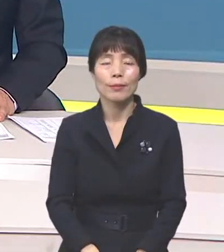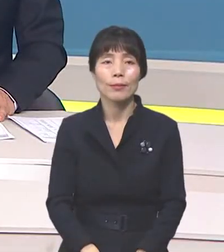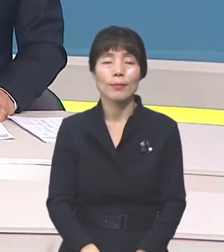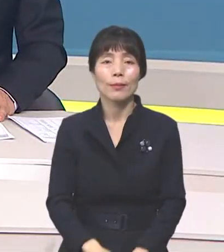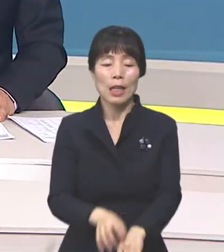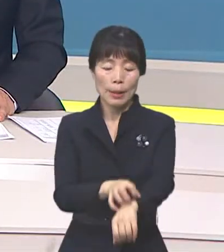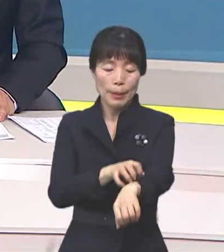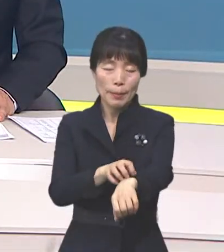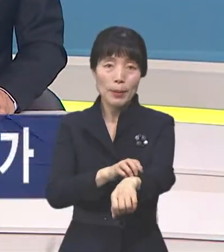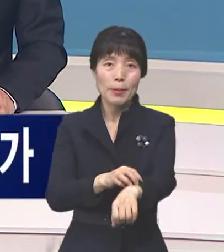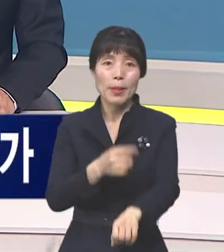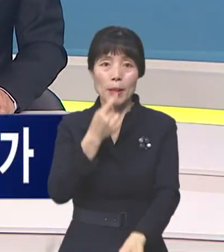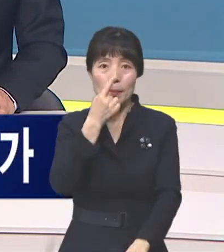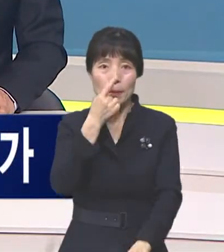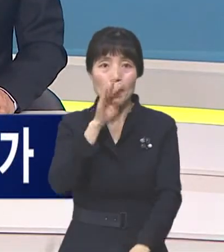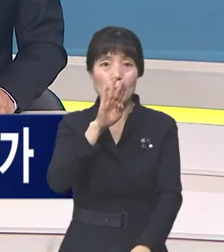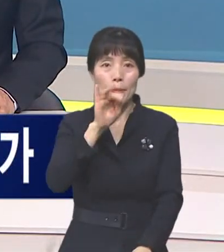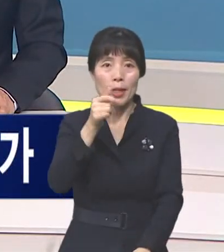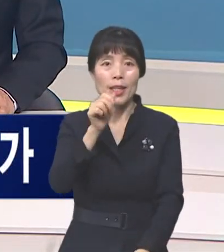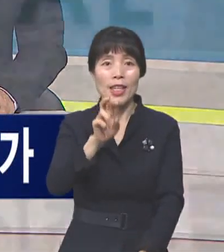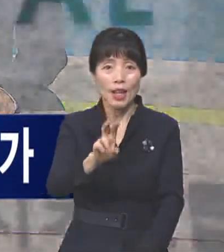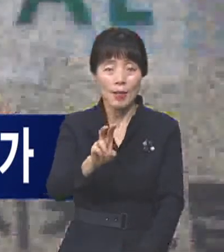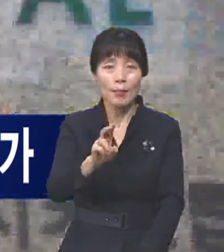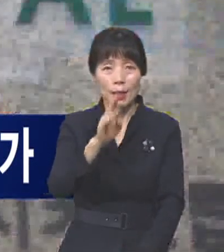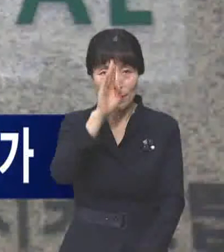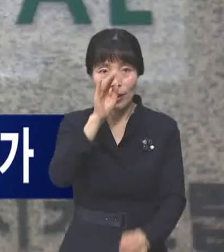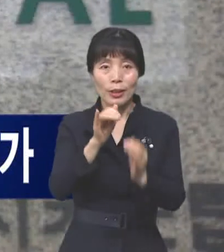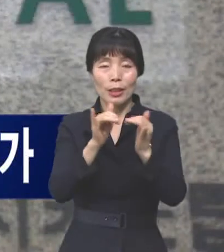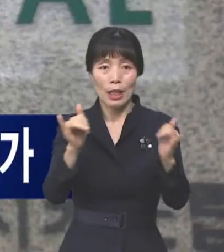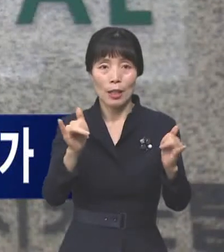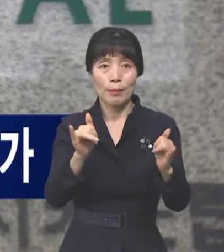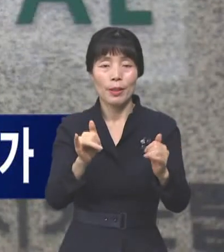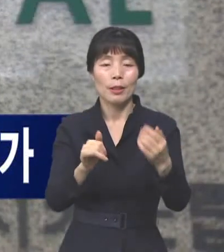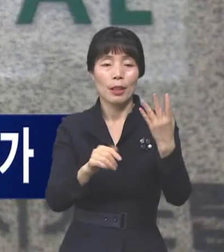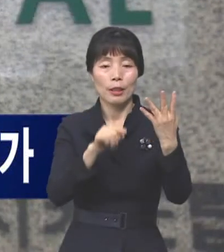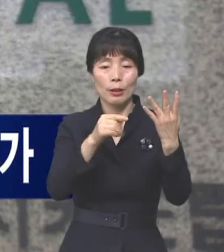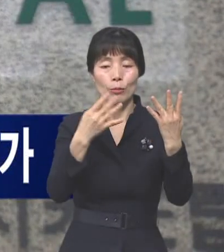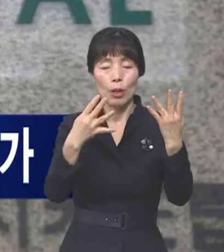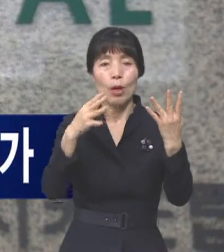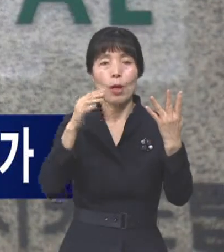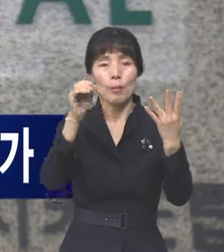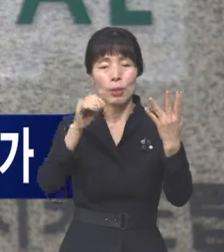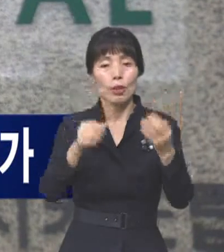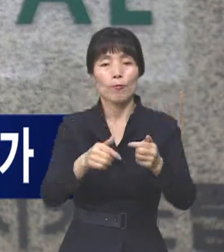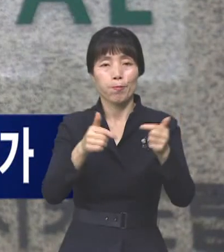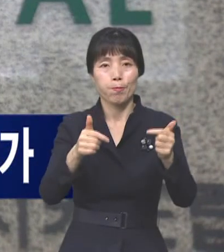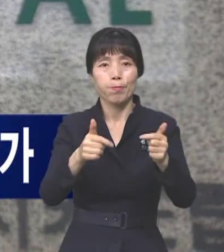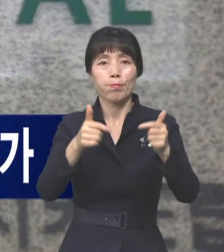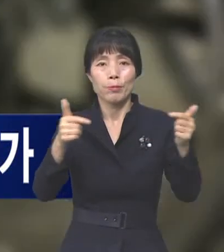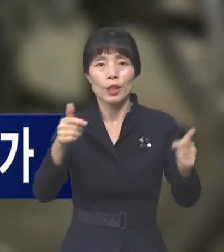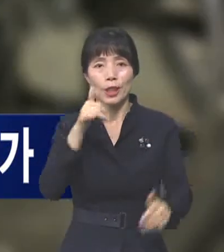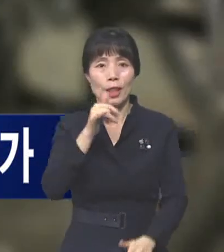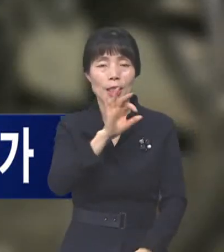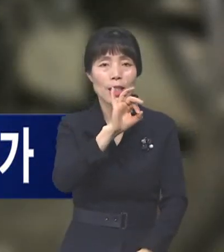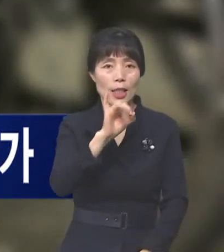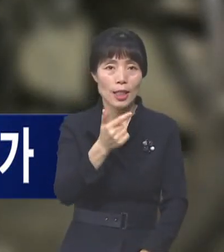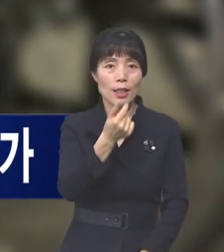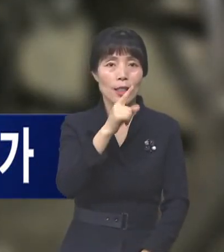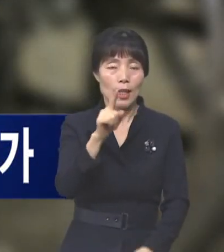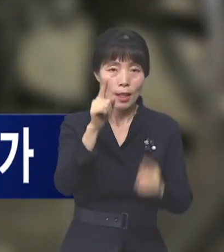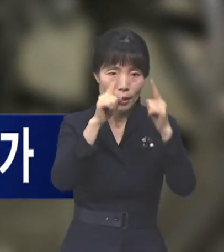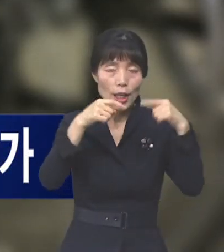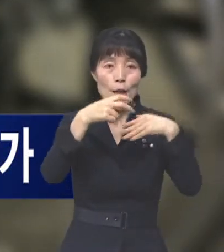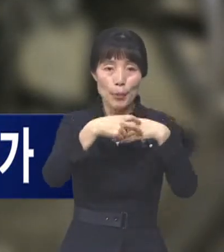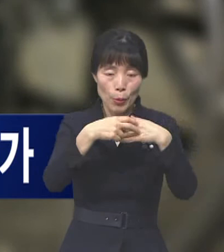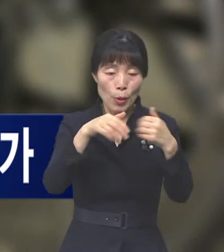알레르기 비염 환자가 연평균 4.4%씩 증가하는 것으로 나타났습니다. 인하대병원